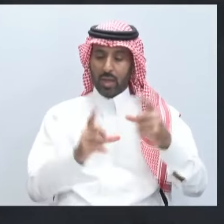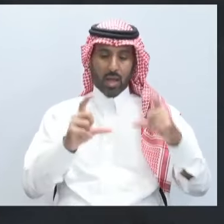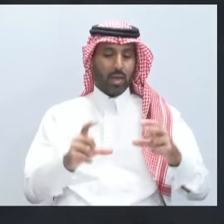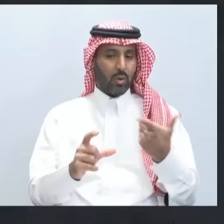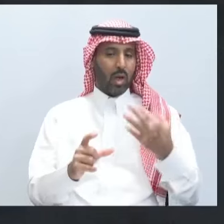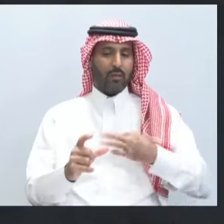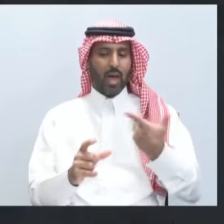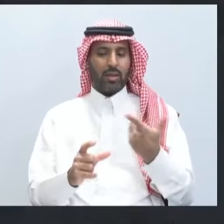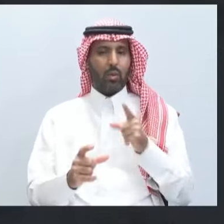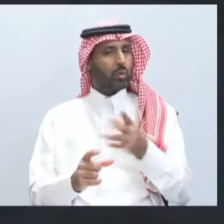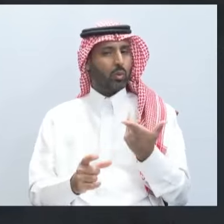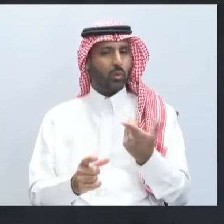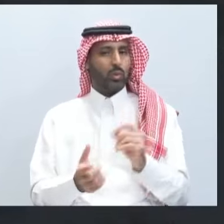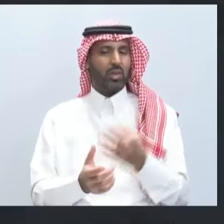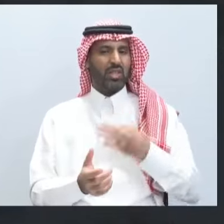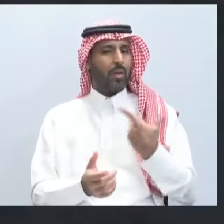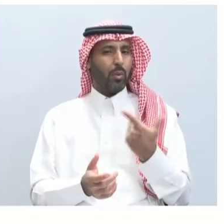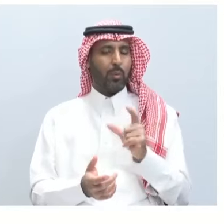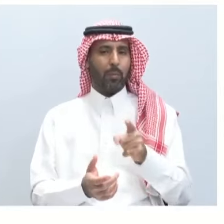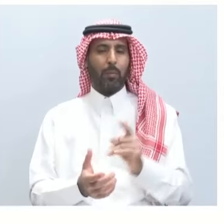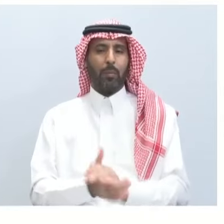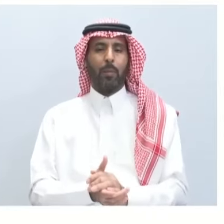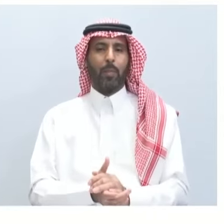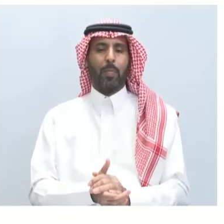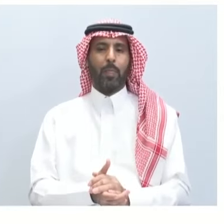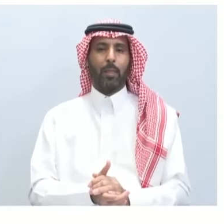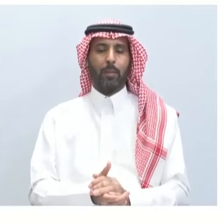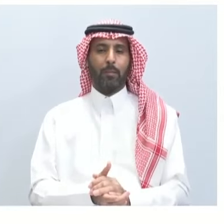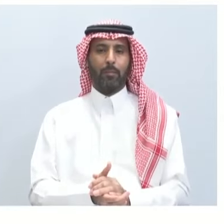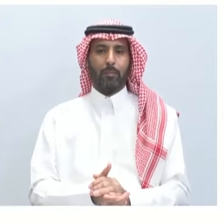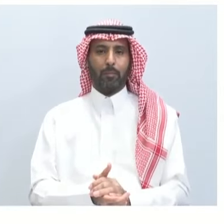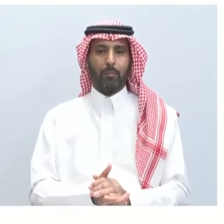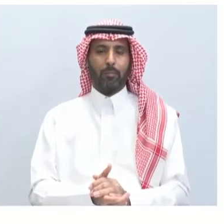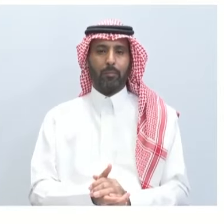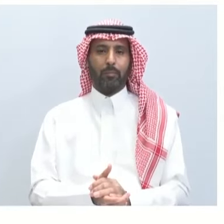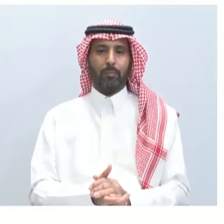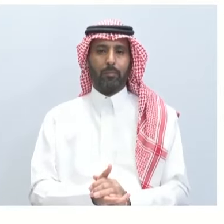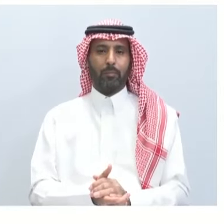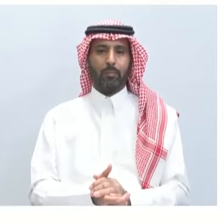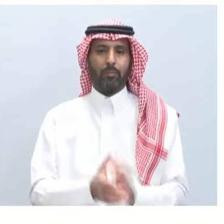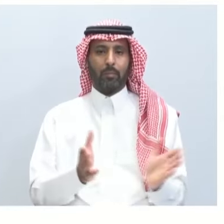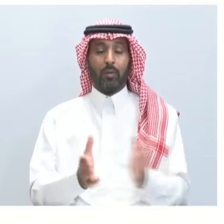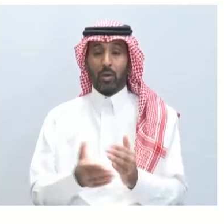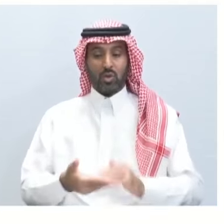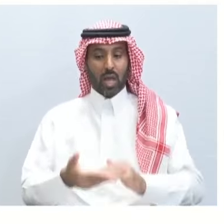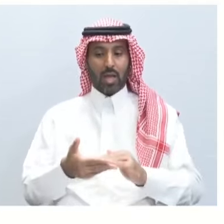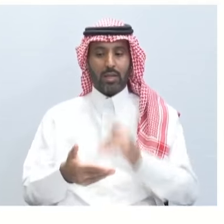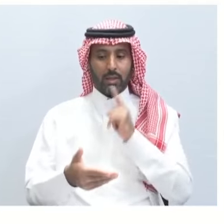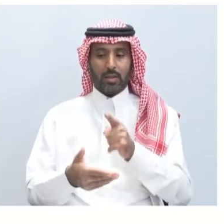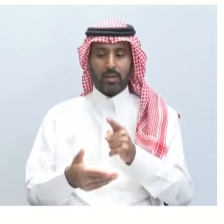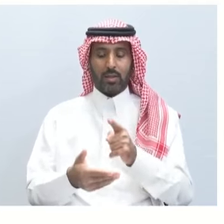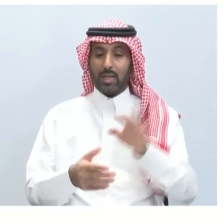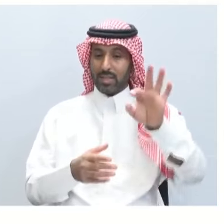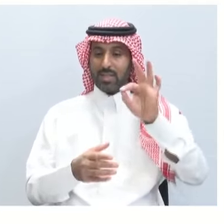ماذا استفدتم ماذا تستفيدون من هذه الايات نساعد نقول